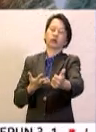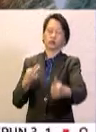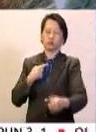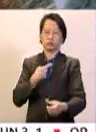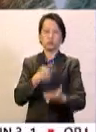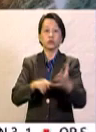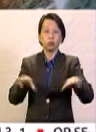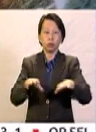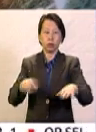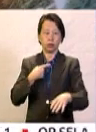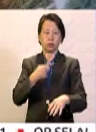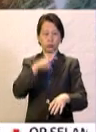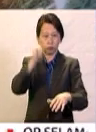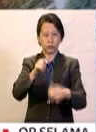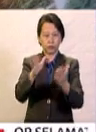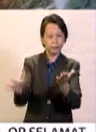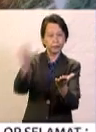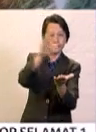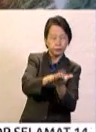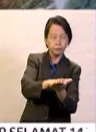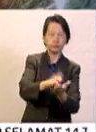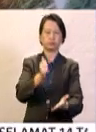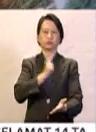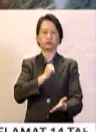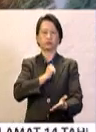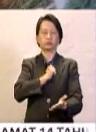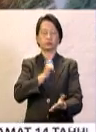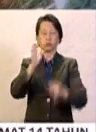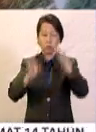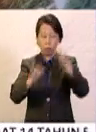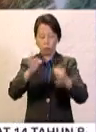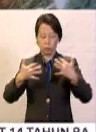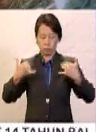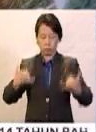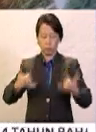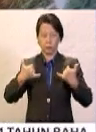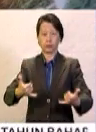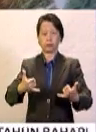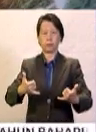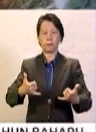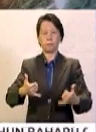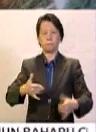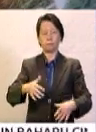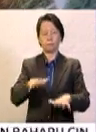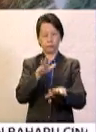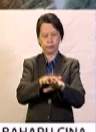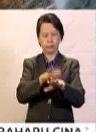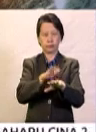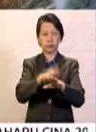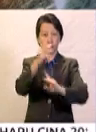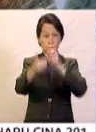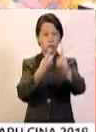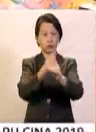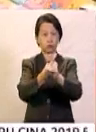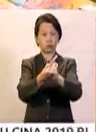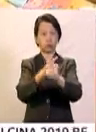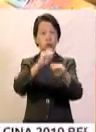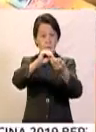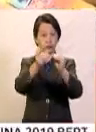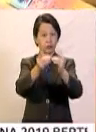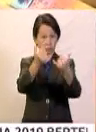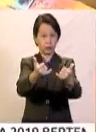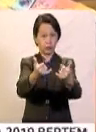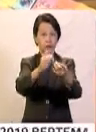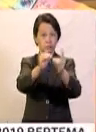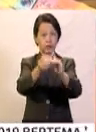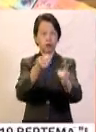adalah kita mengadaptasi diri kita. Kalau sekarang ini kerancakan dunia lebih kepada digital,